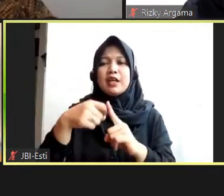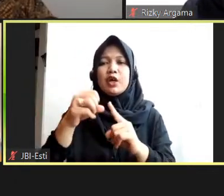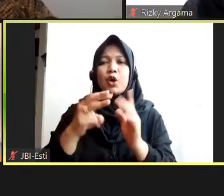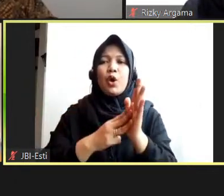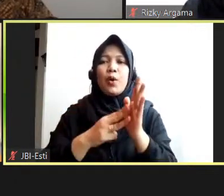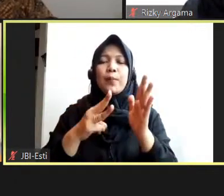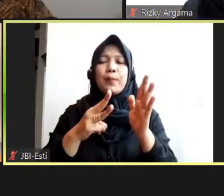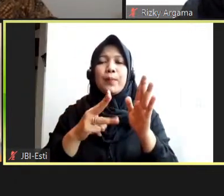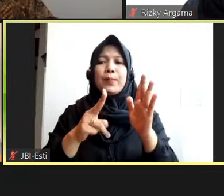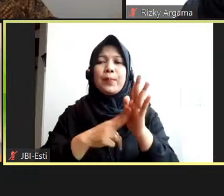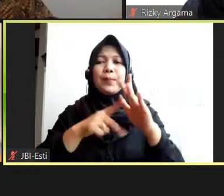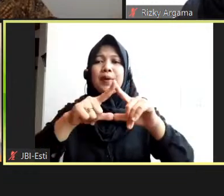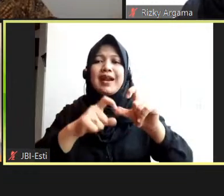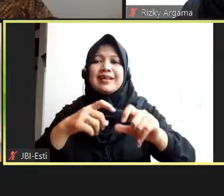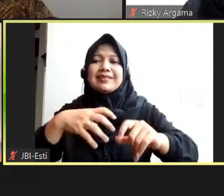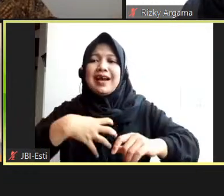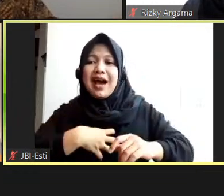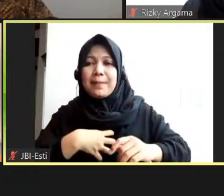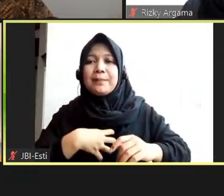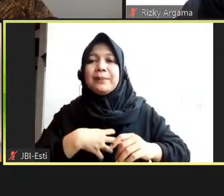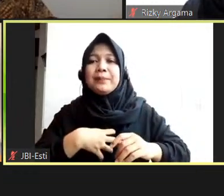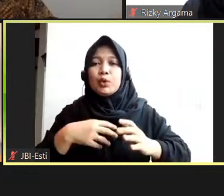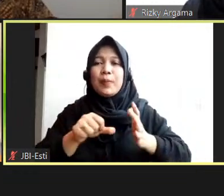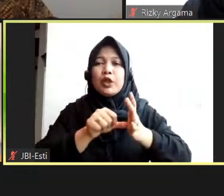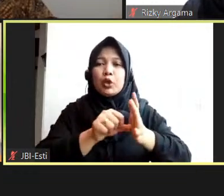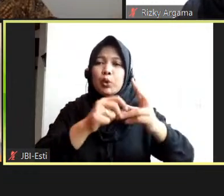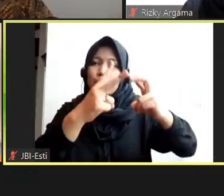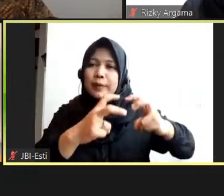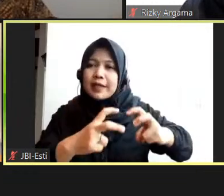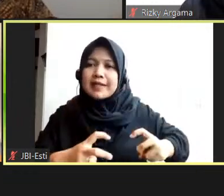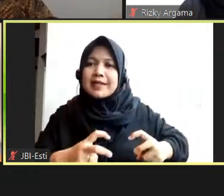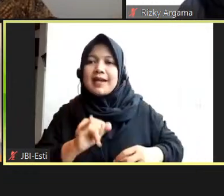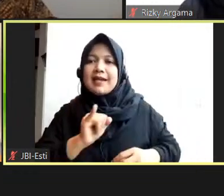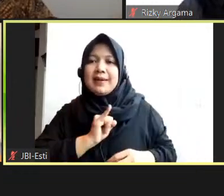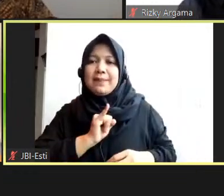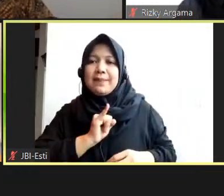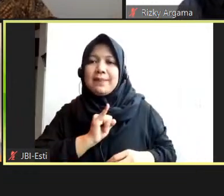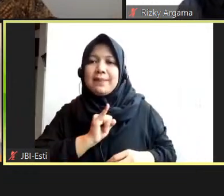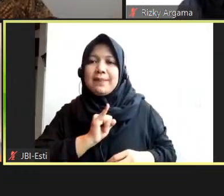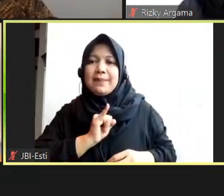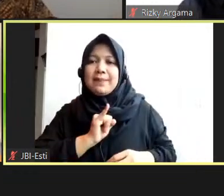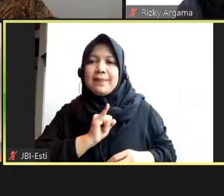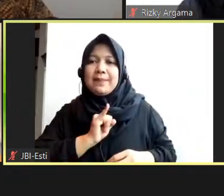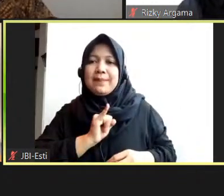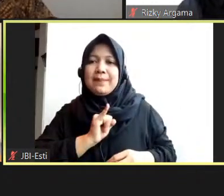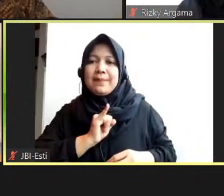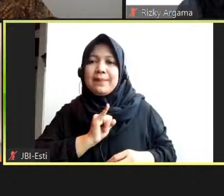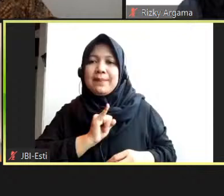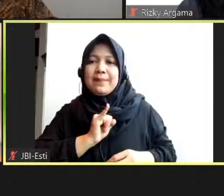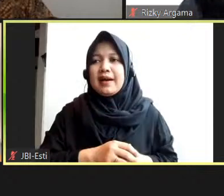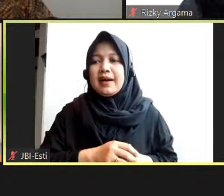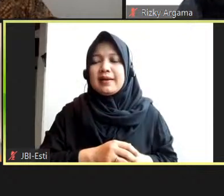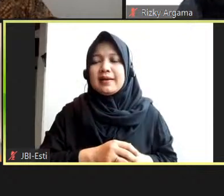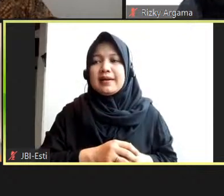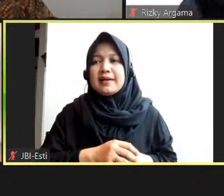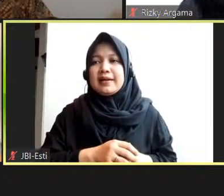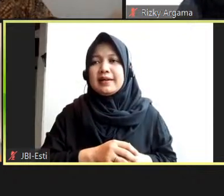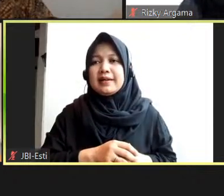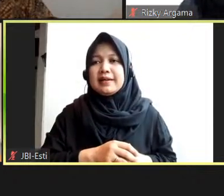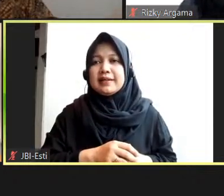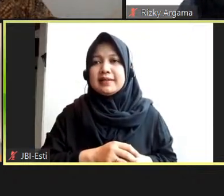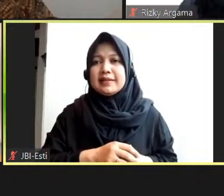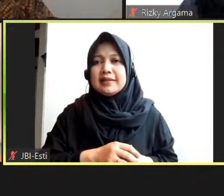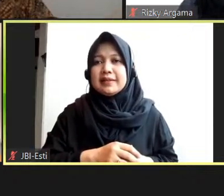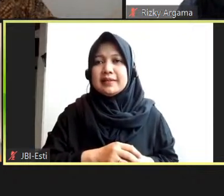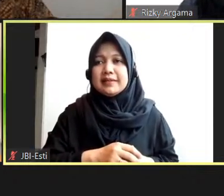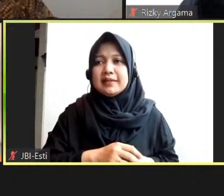penyelidikan investigatif yang independen, karena sinyalemen tadi ya, ada perlakuan yang berbeda ya, ketika mereka-mereka